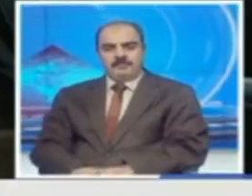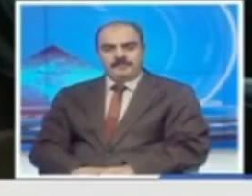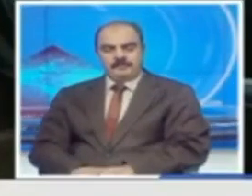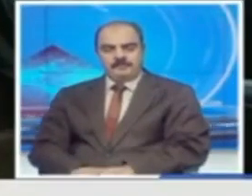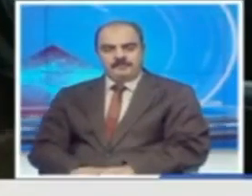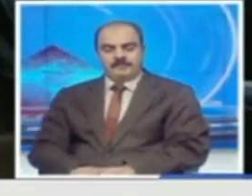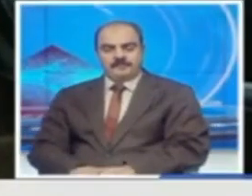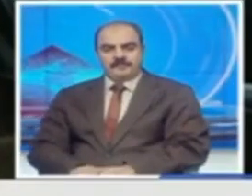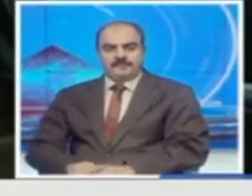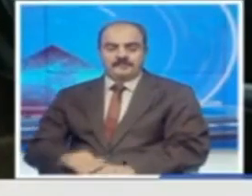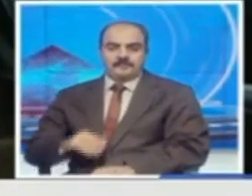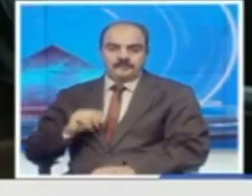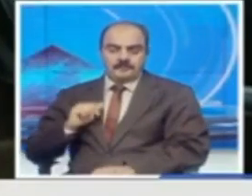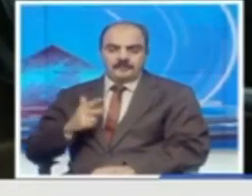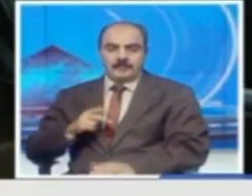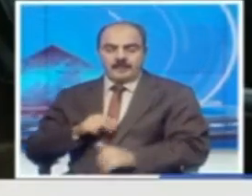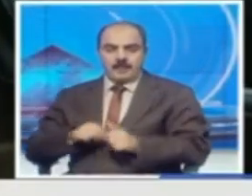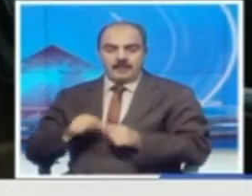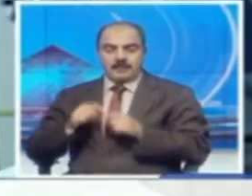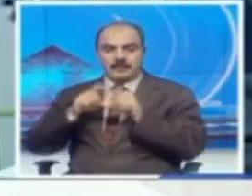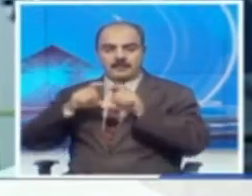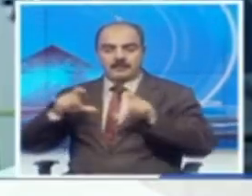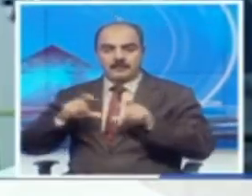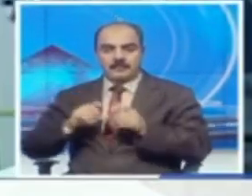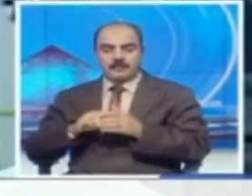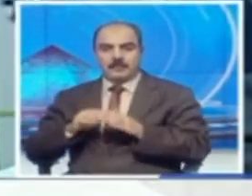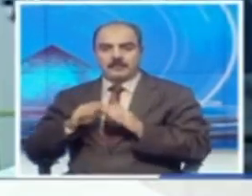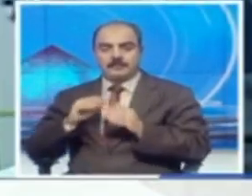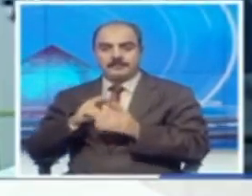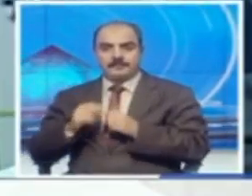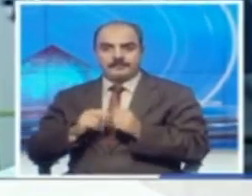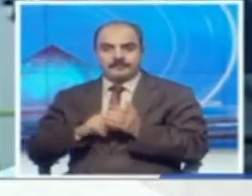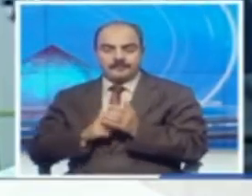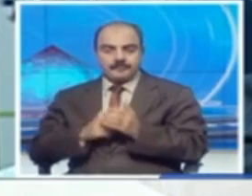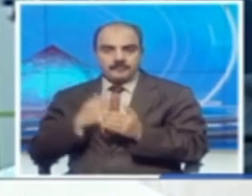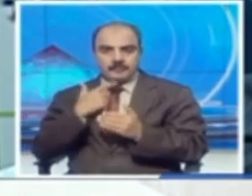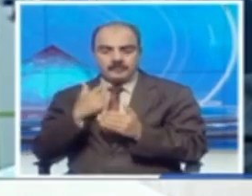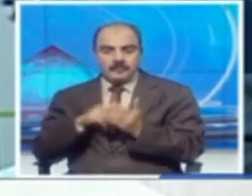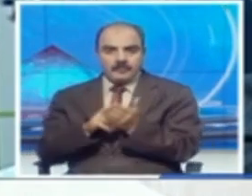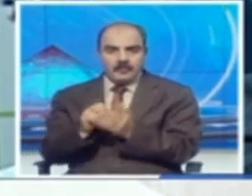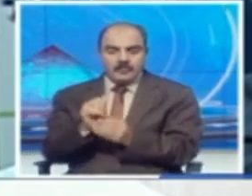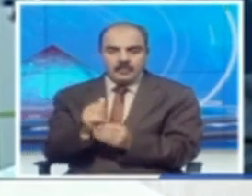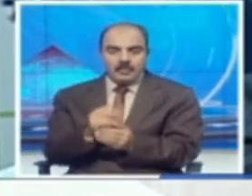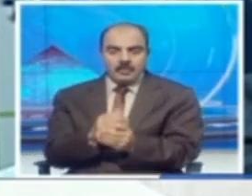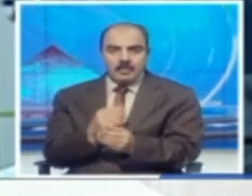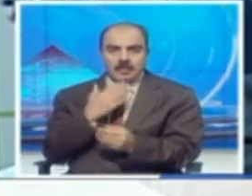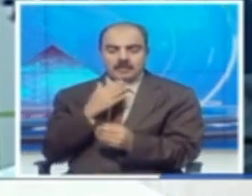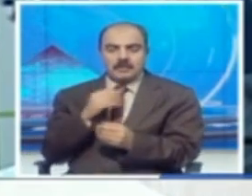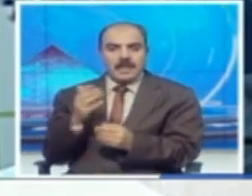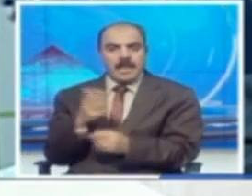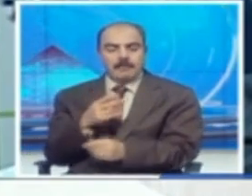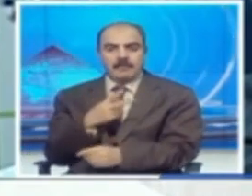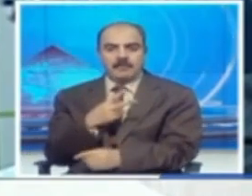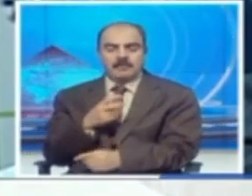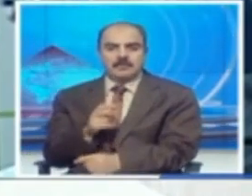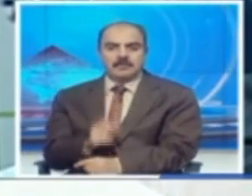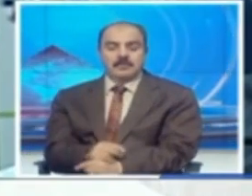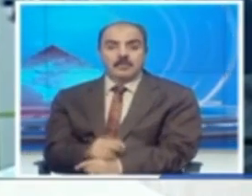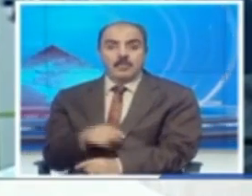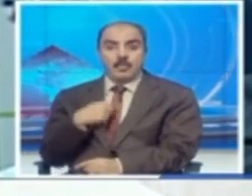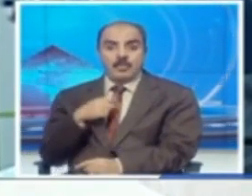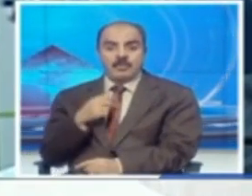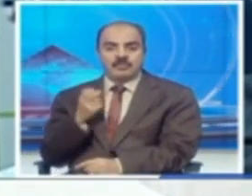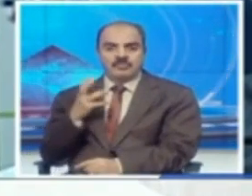في نسخته الثالثة وتحت شعار الماراثون الأخضر الطريق إلى كوب 27، تنظم